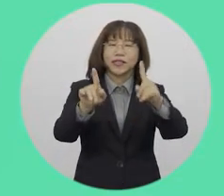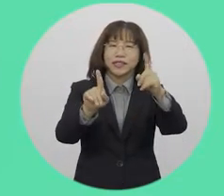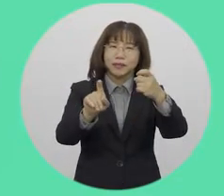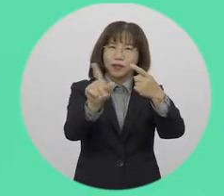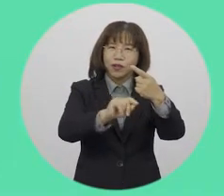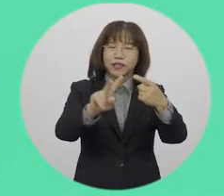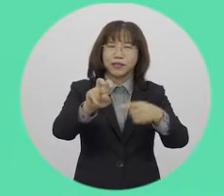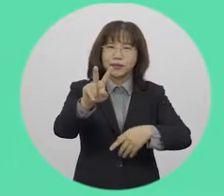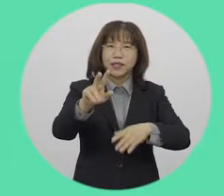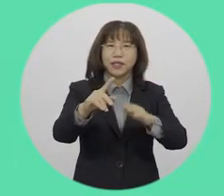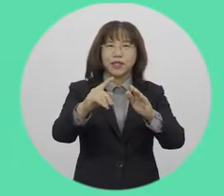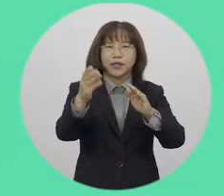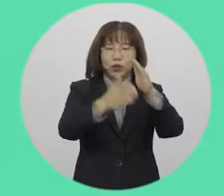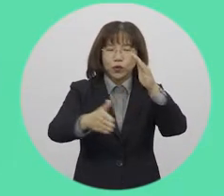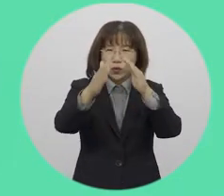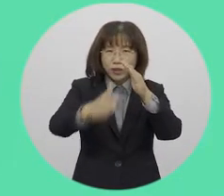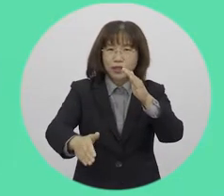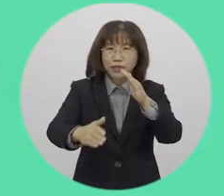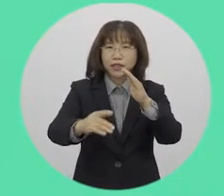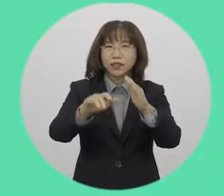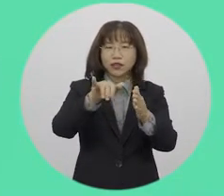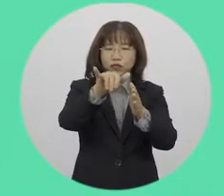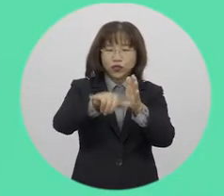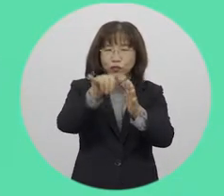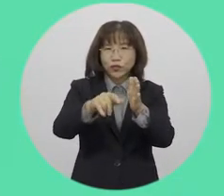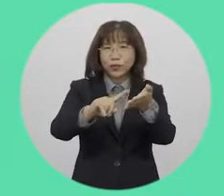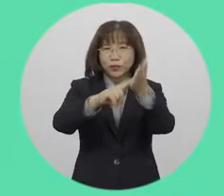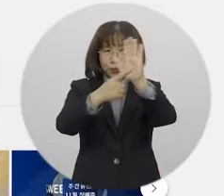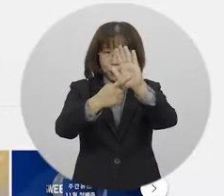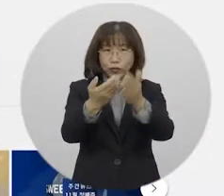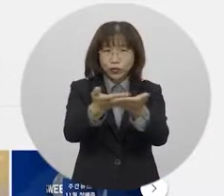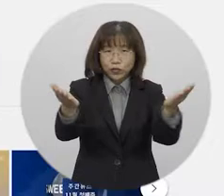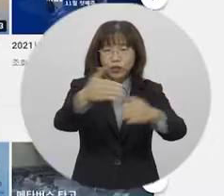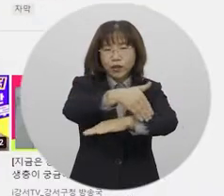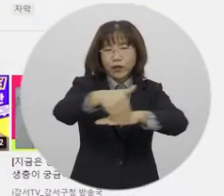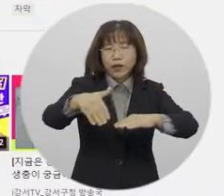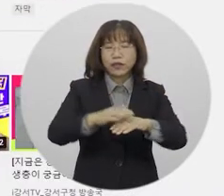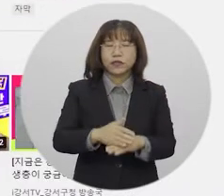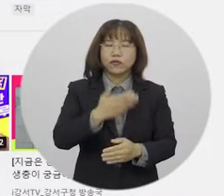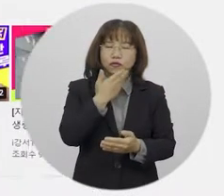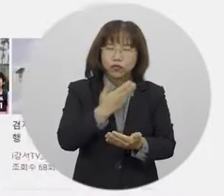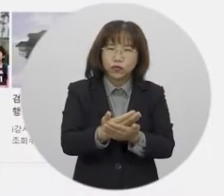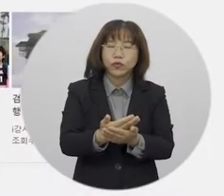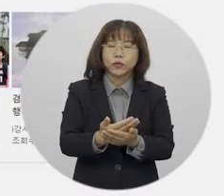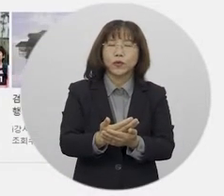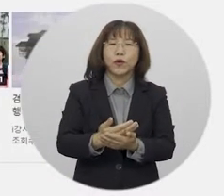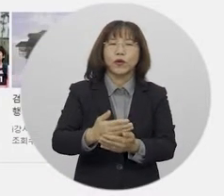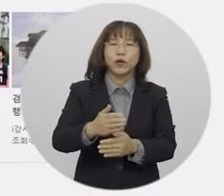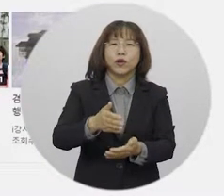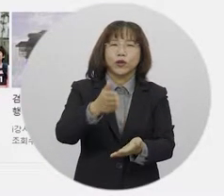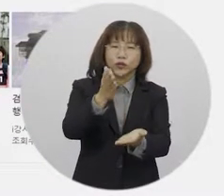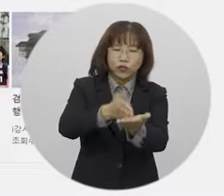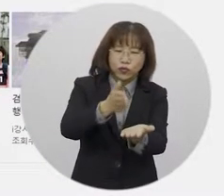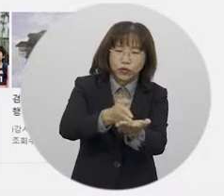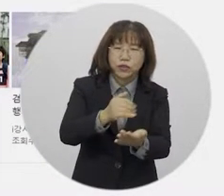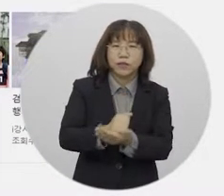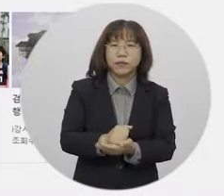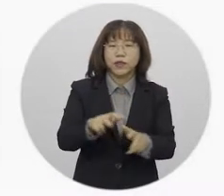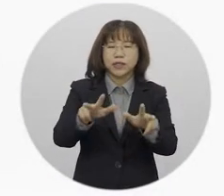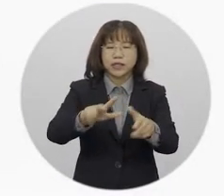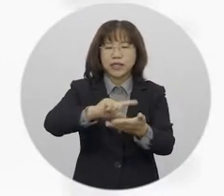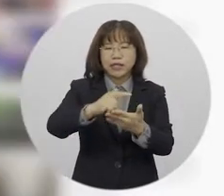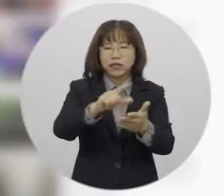오는 11월 22일 유튜브에 공지할 예정입니다. 한편 아이강서TV는 주간 뉴스를 비롯해